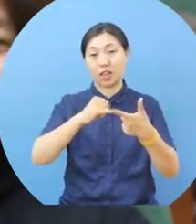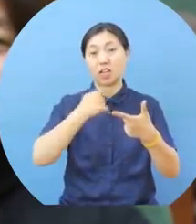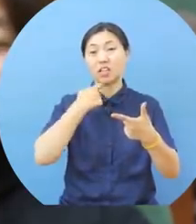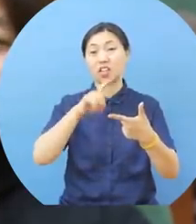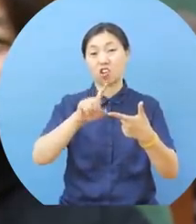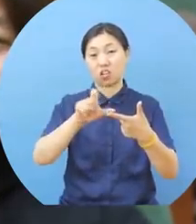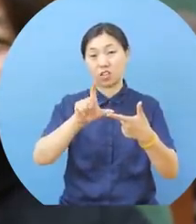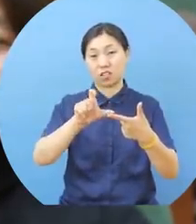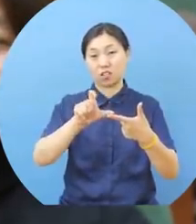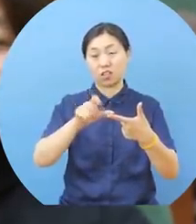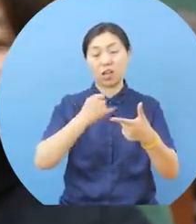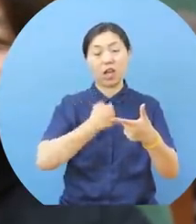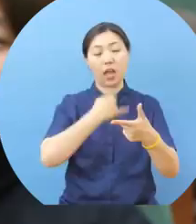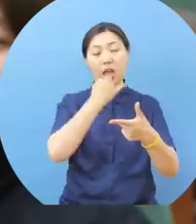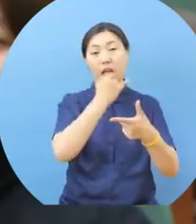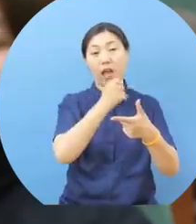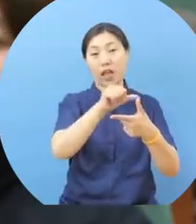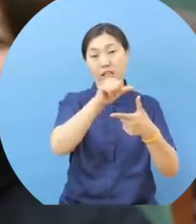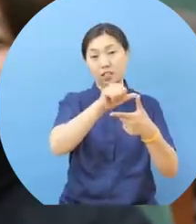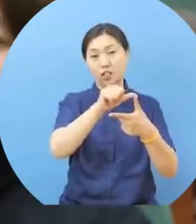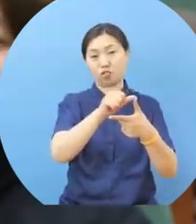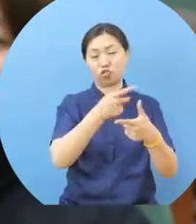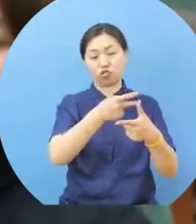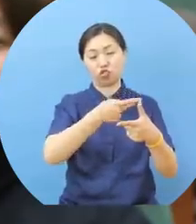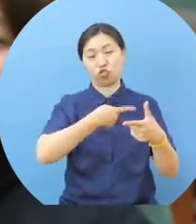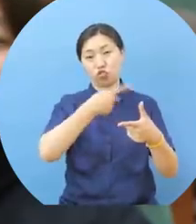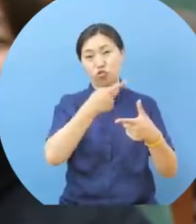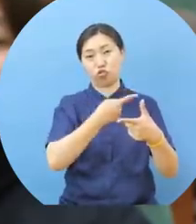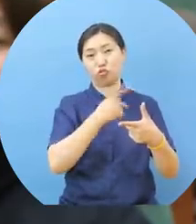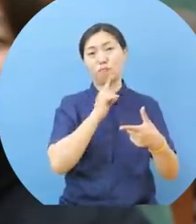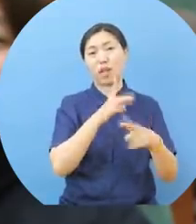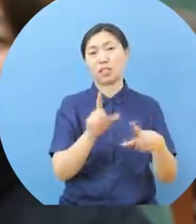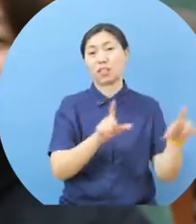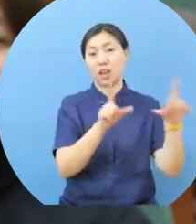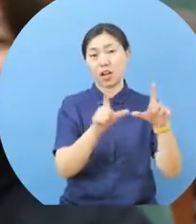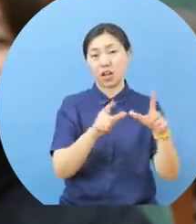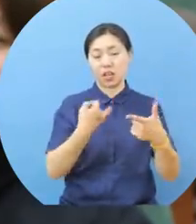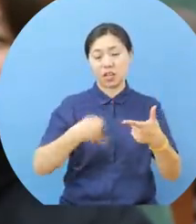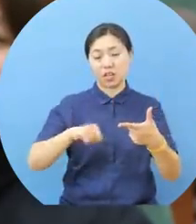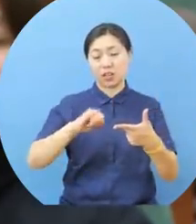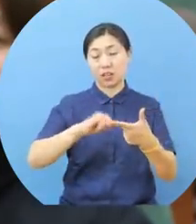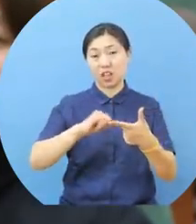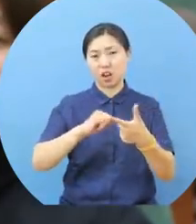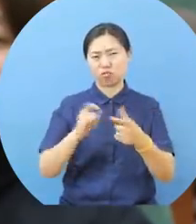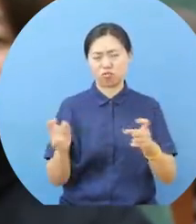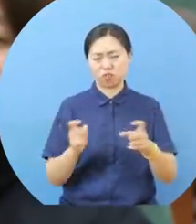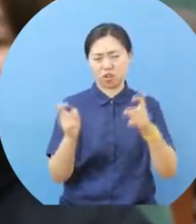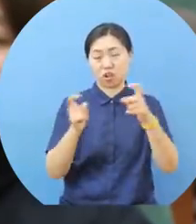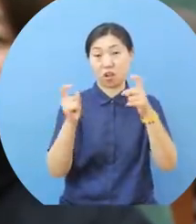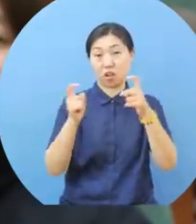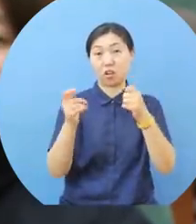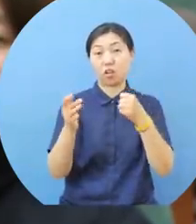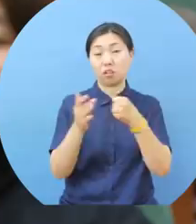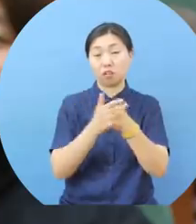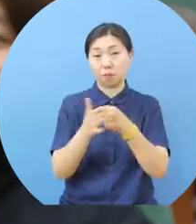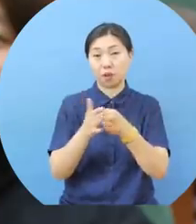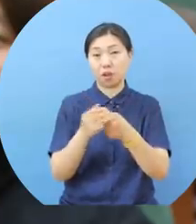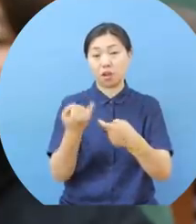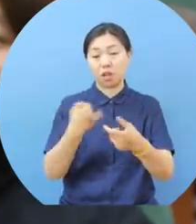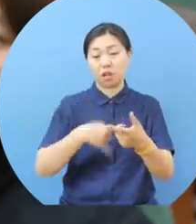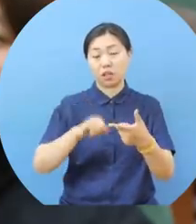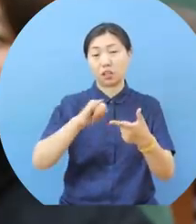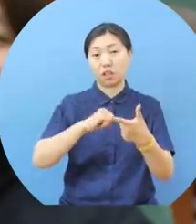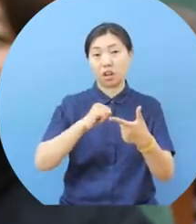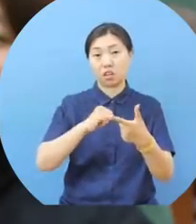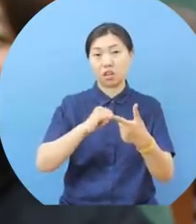둘이 살게 되었습니다 작년 여름 따라야 할 심하게 다퉈 얻는데 딸의 저를 아동학대로